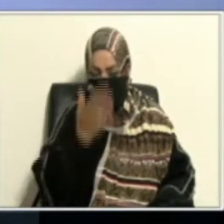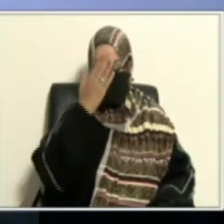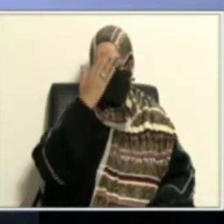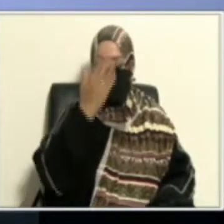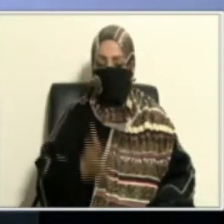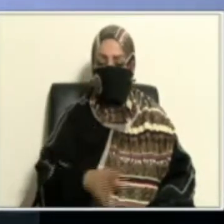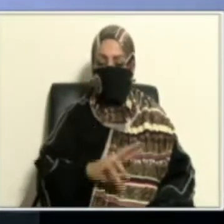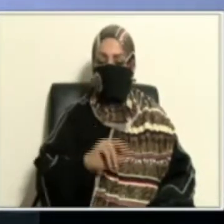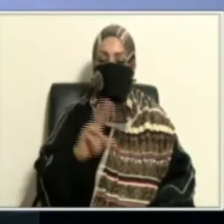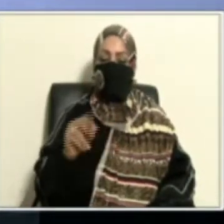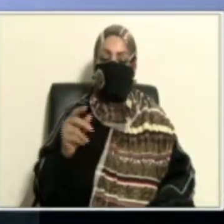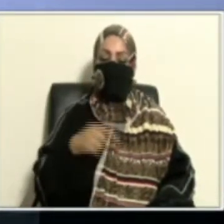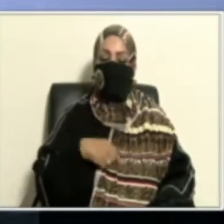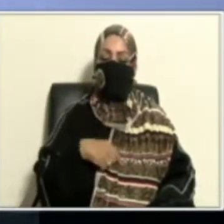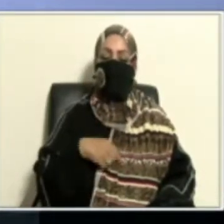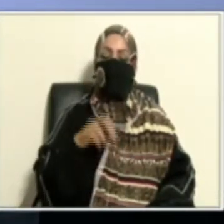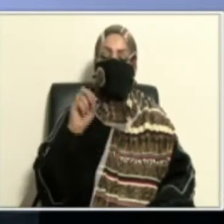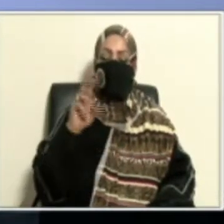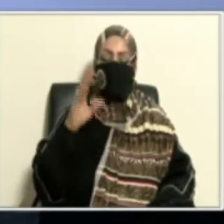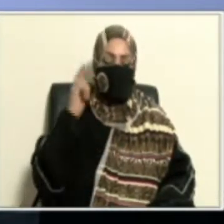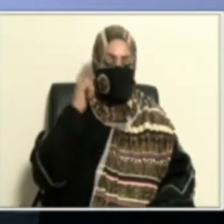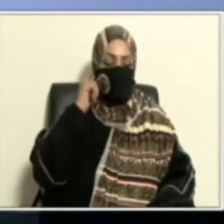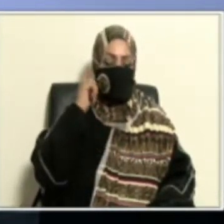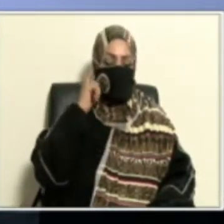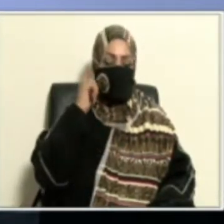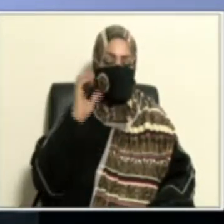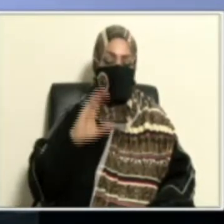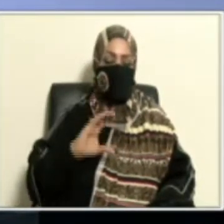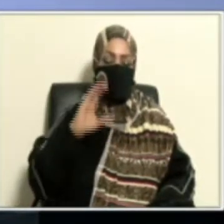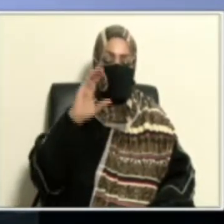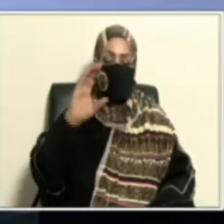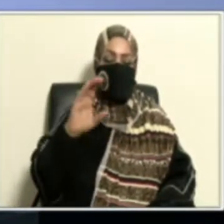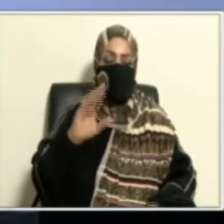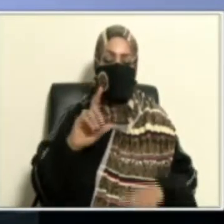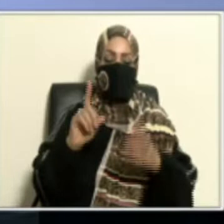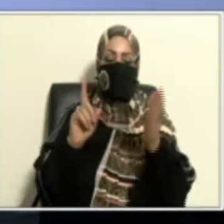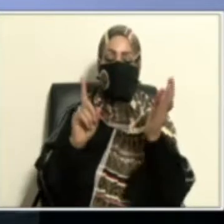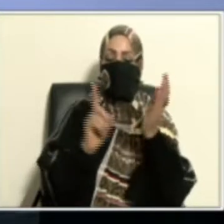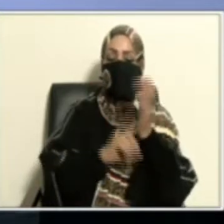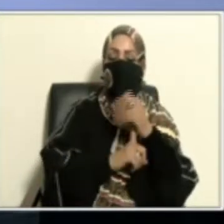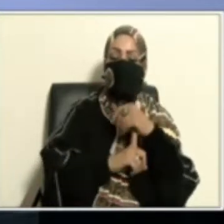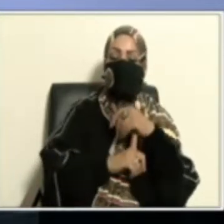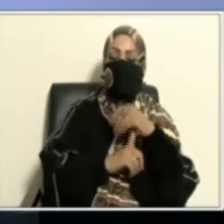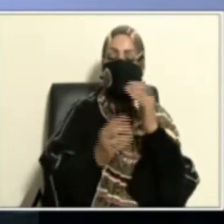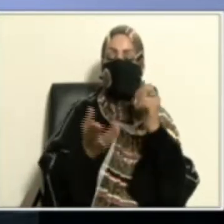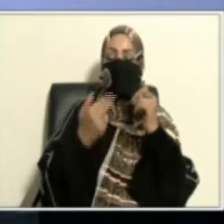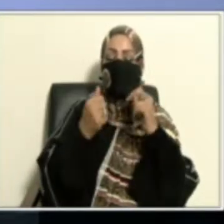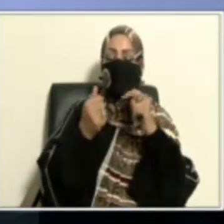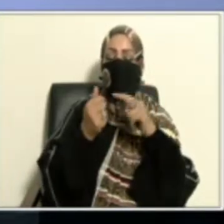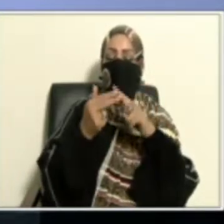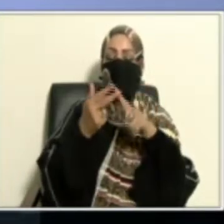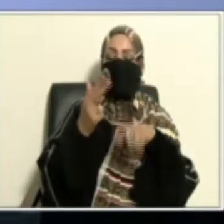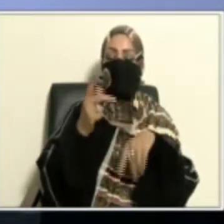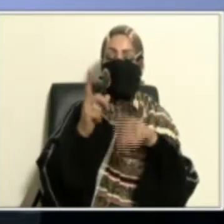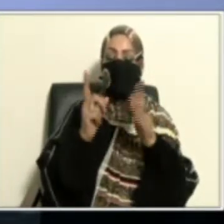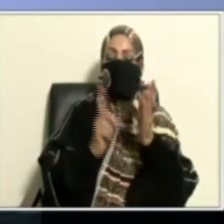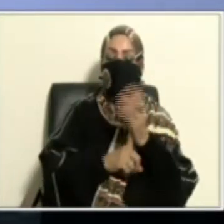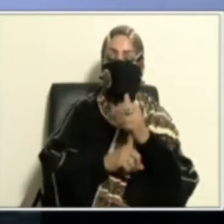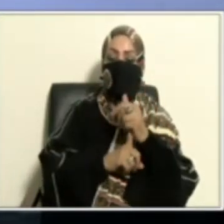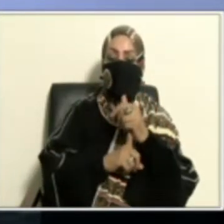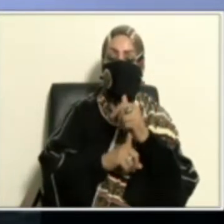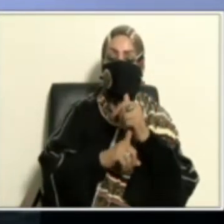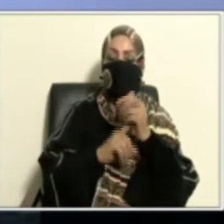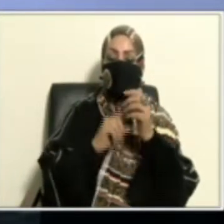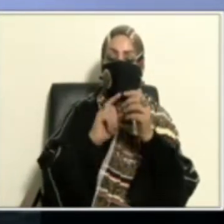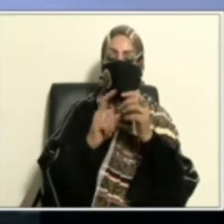تفضل. ما حكم من حضر التشهد في صلاة الجمعة؟ هل يسلم هل لما يسلم الإمام